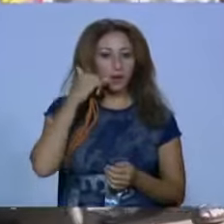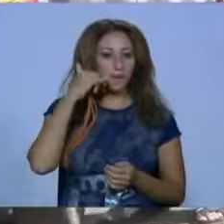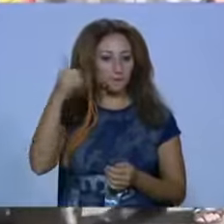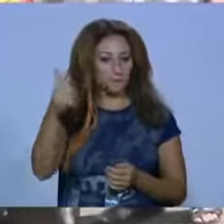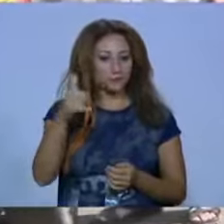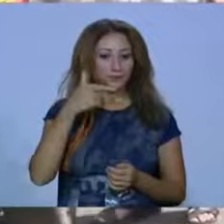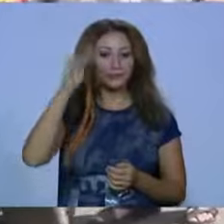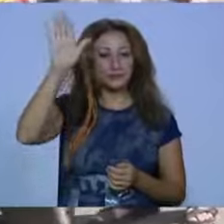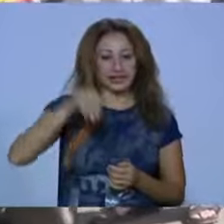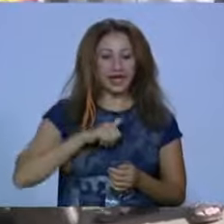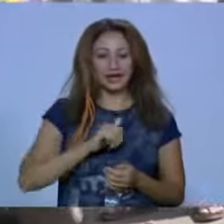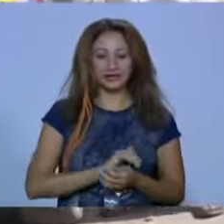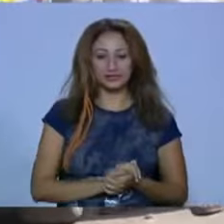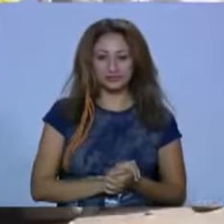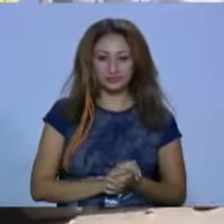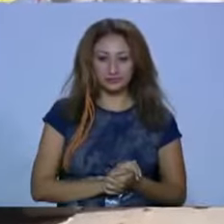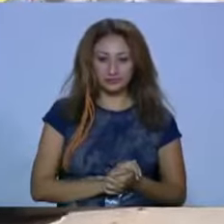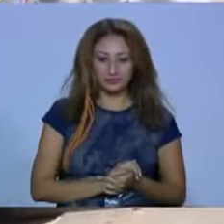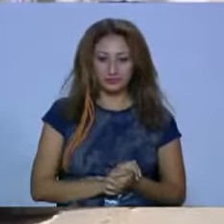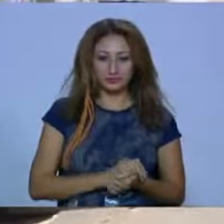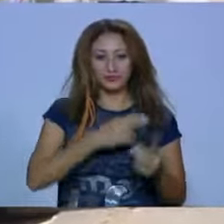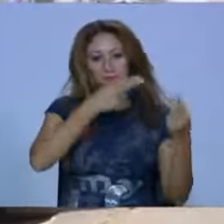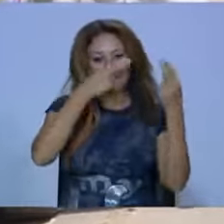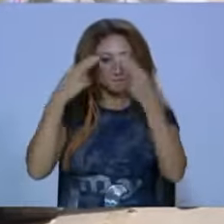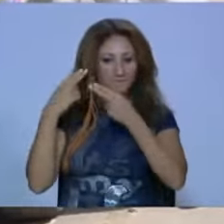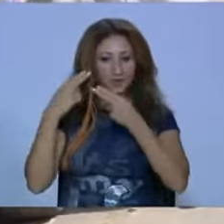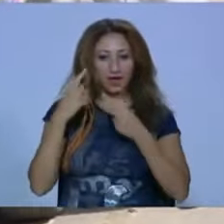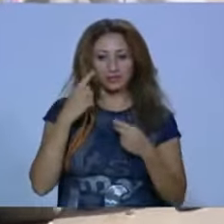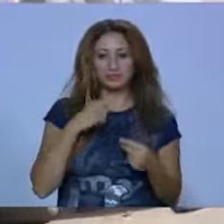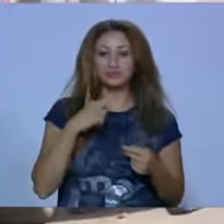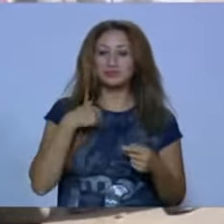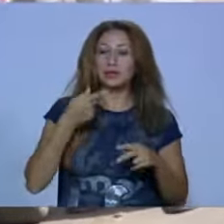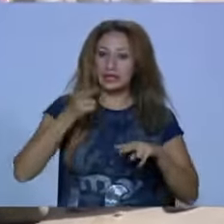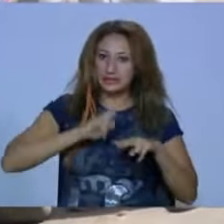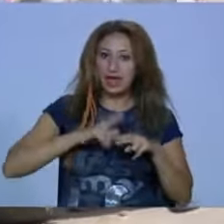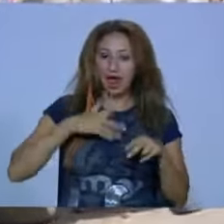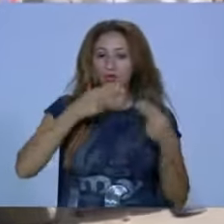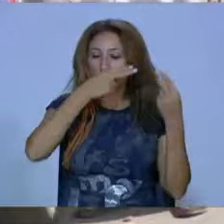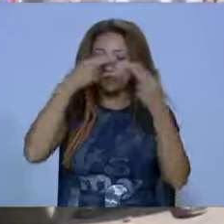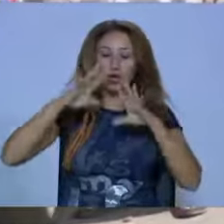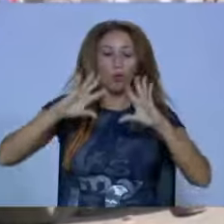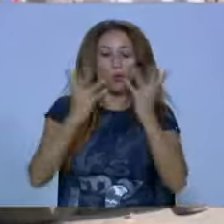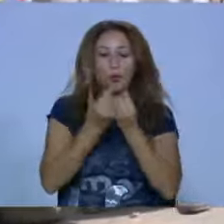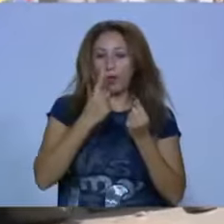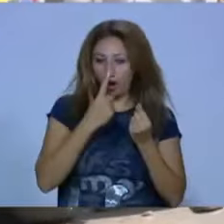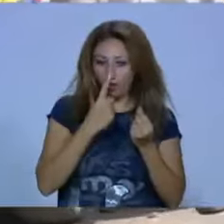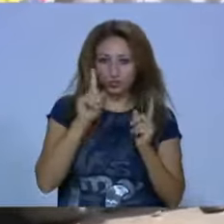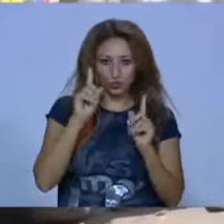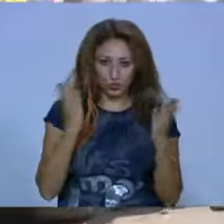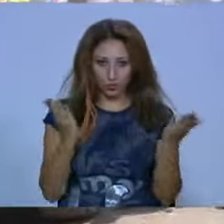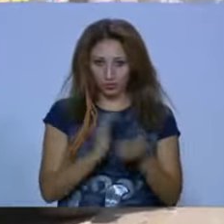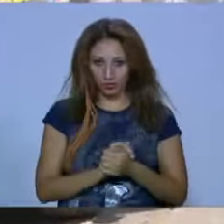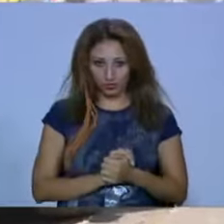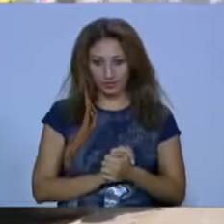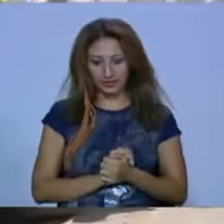الهواء مباشرة، وبعدها بنيجي وبنحقق الأمنية المطلوبة. ربنا يقدرنا ونحقق كل أمنياتكم وكل أحلامكم يا رب إن شاء الله